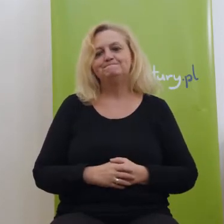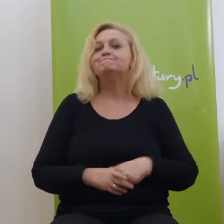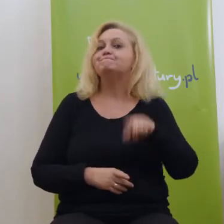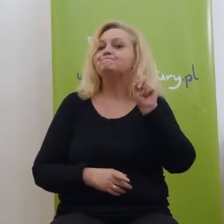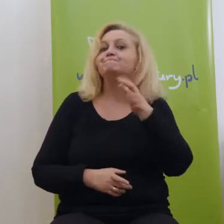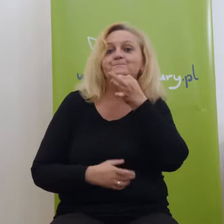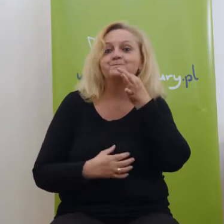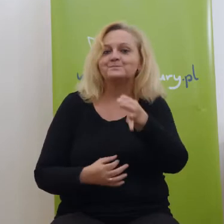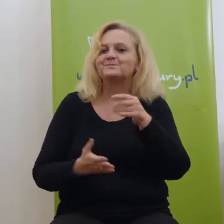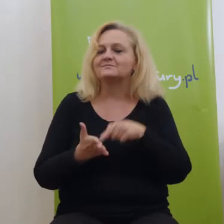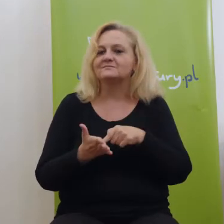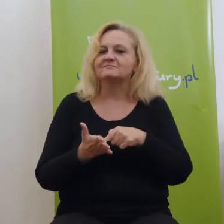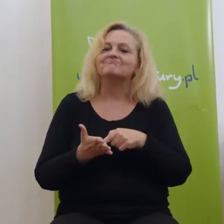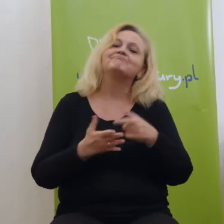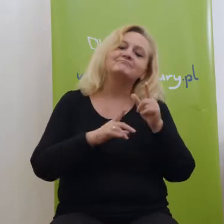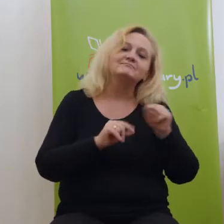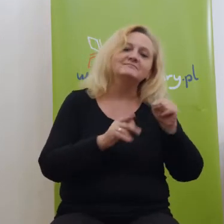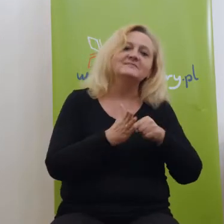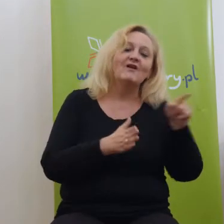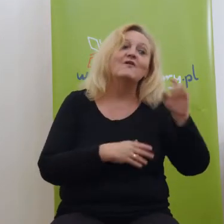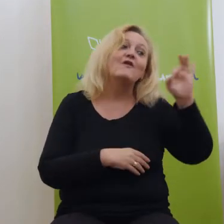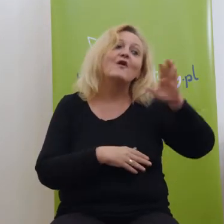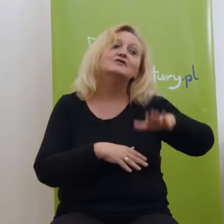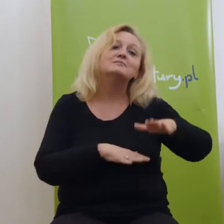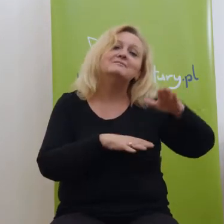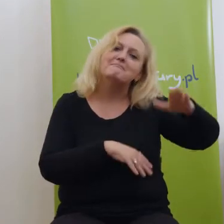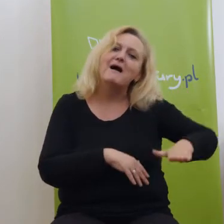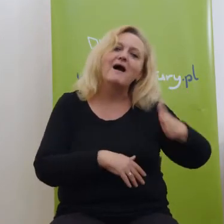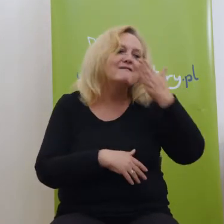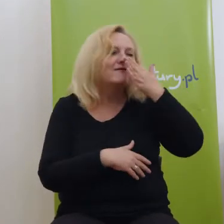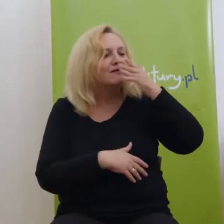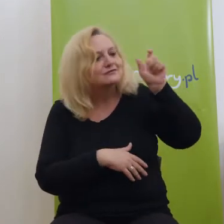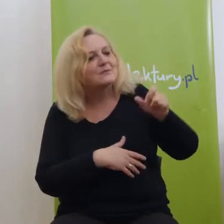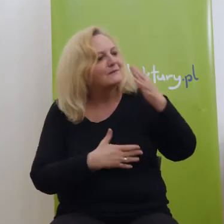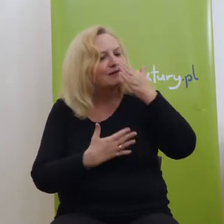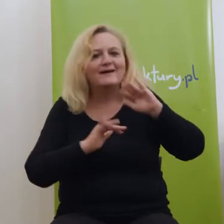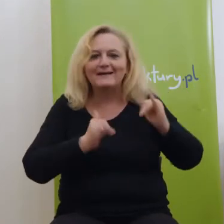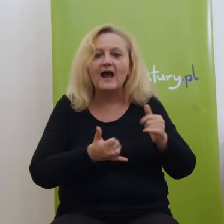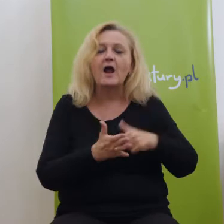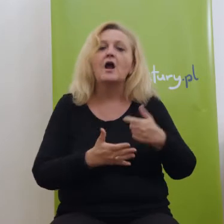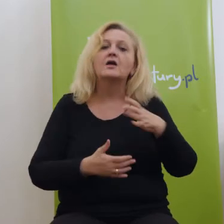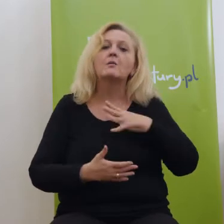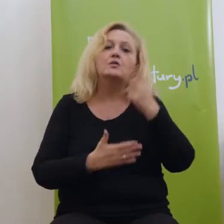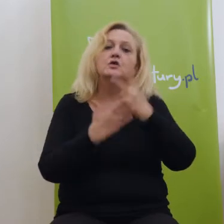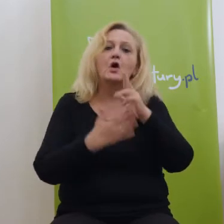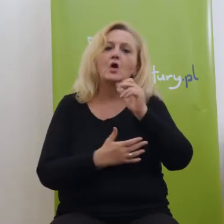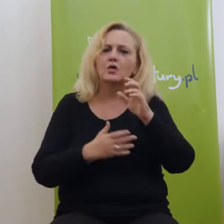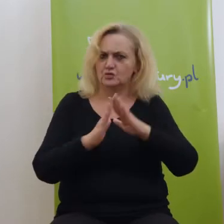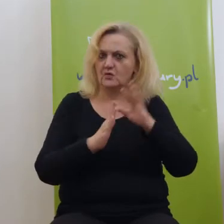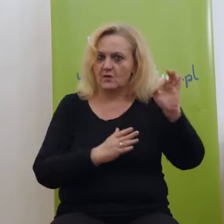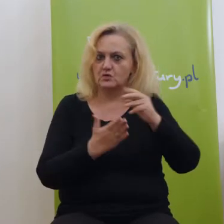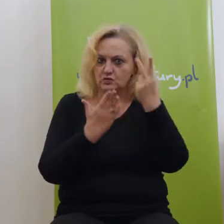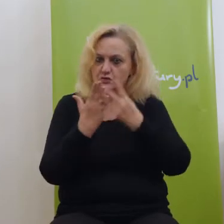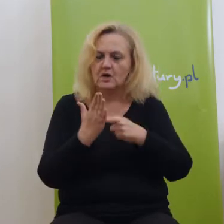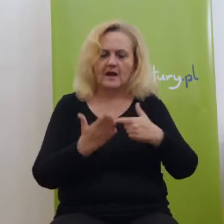No ale pytam nieprzypadkowo o to dzieciństwo i w ogóle o ciebie, dlatego że kiedy czytałam Concord, to miałam